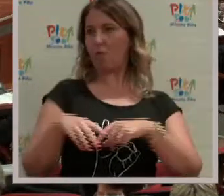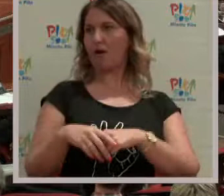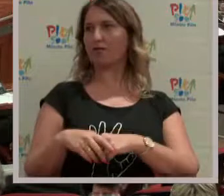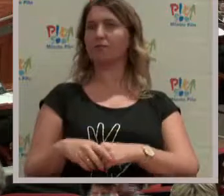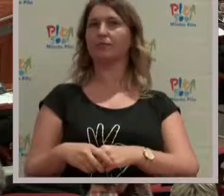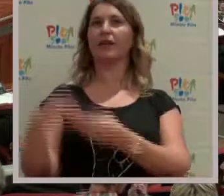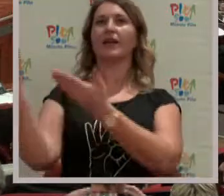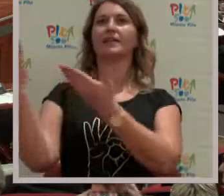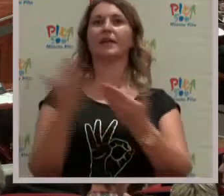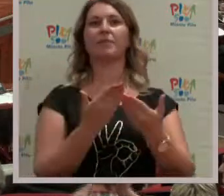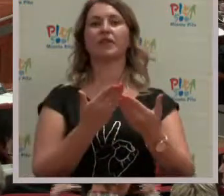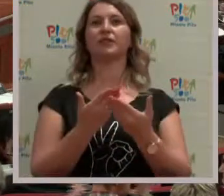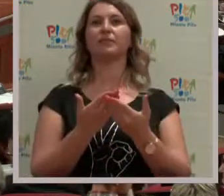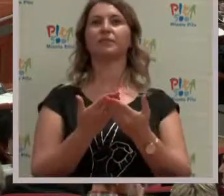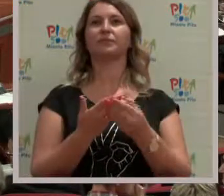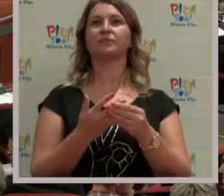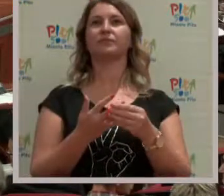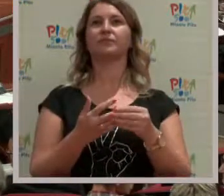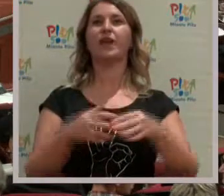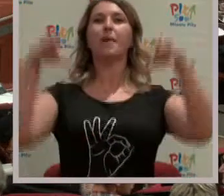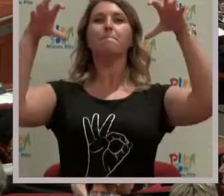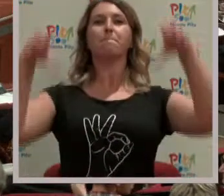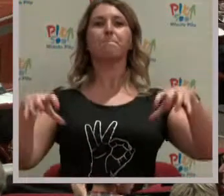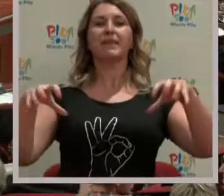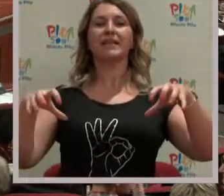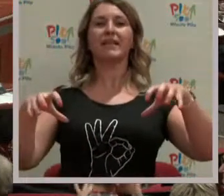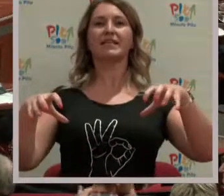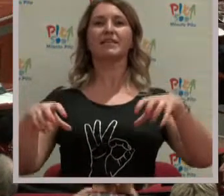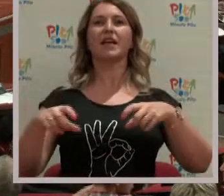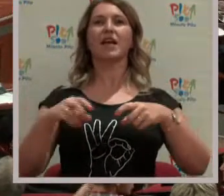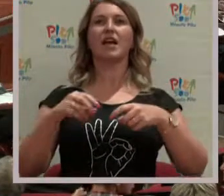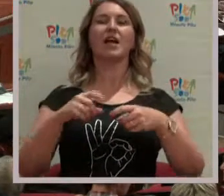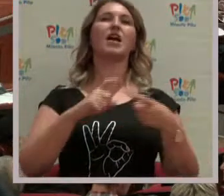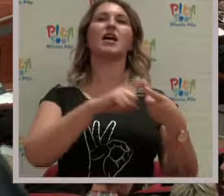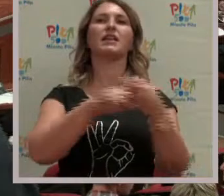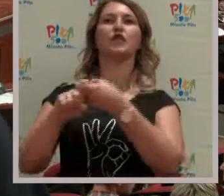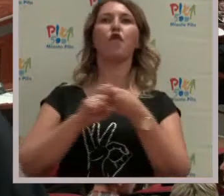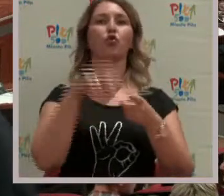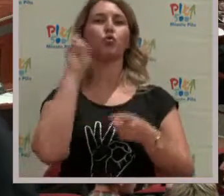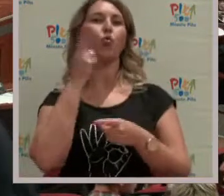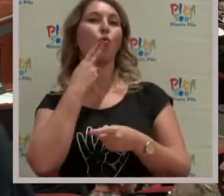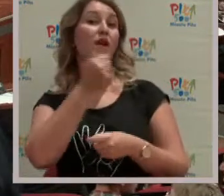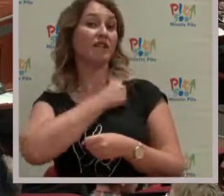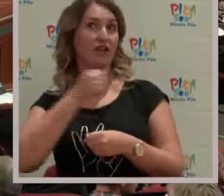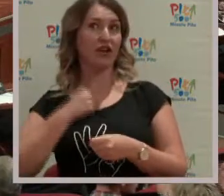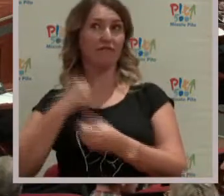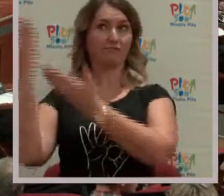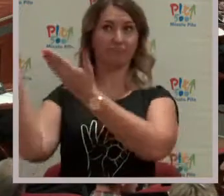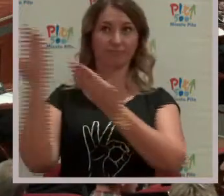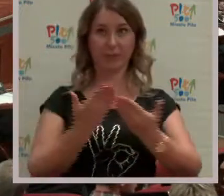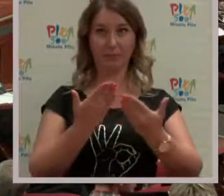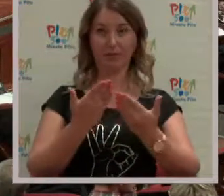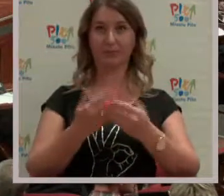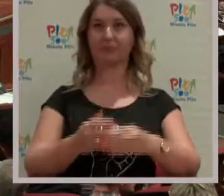poproszę więc o zabranie głosu przez pana Krzysztofa Kotyniewicza, prezesa zarządu głównego Polskiego Związku Głuchych. Bardzo proszę, panie